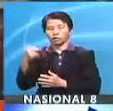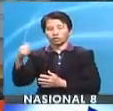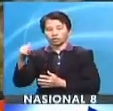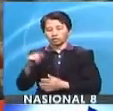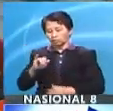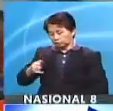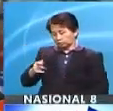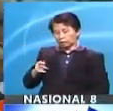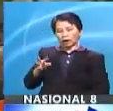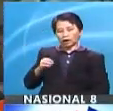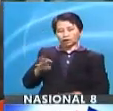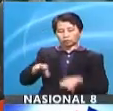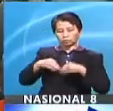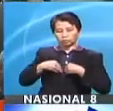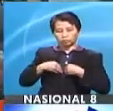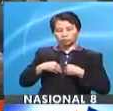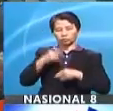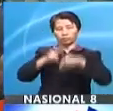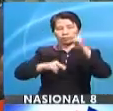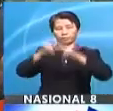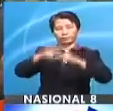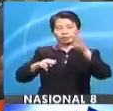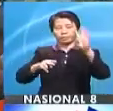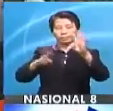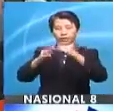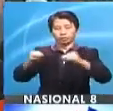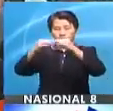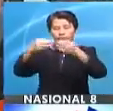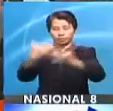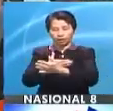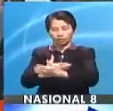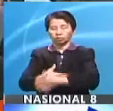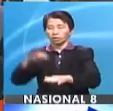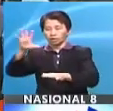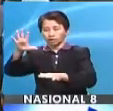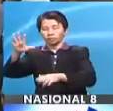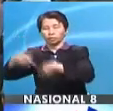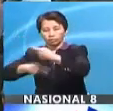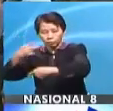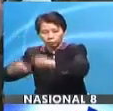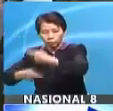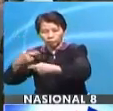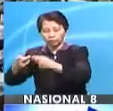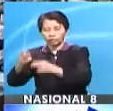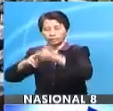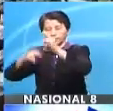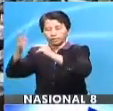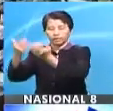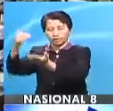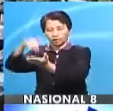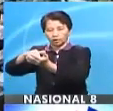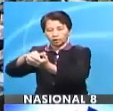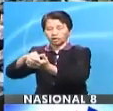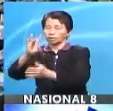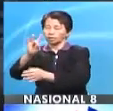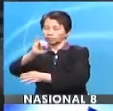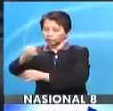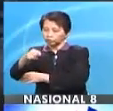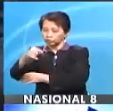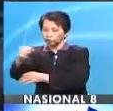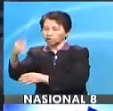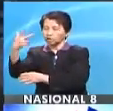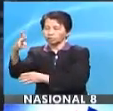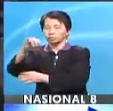menerima peruntukan untuk membina empat masjid baharu lima masjid sedang dalam proses pembinaan semula dengan kos antara 8 juta hingga